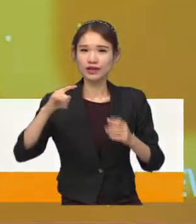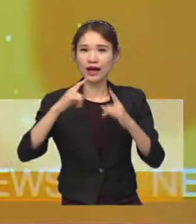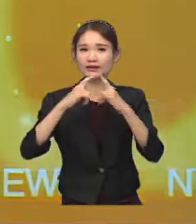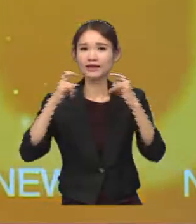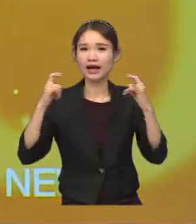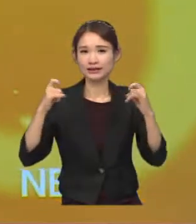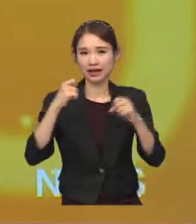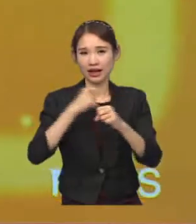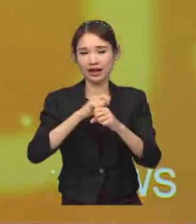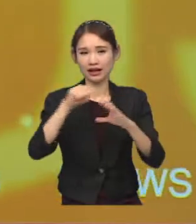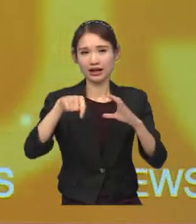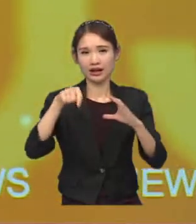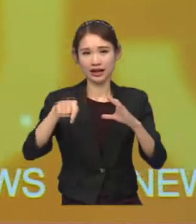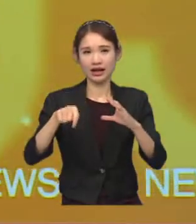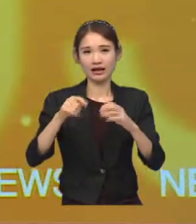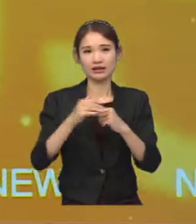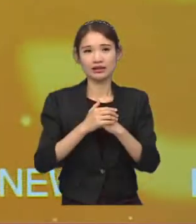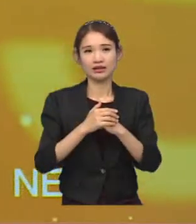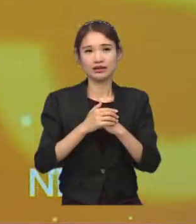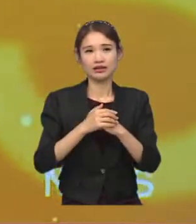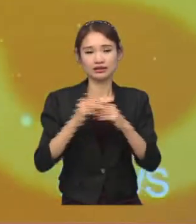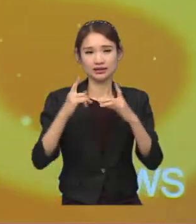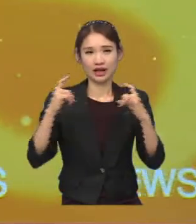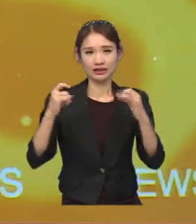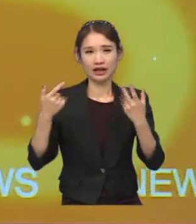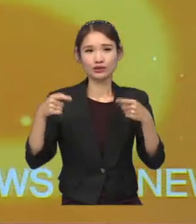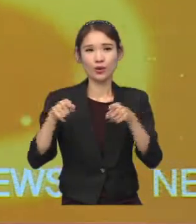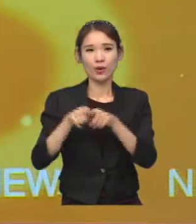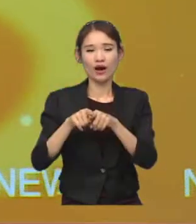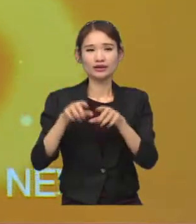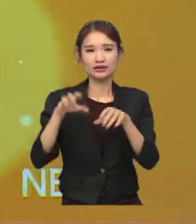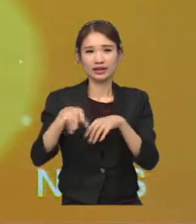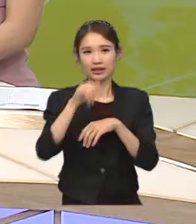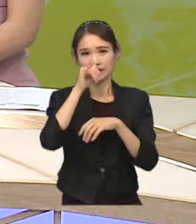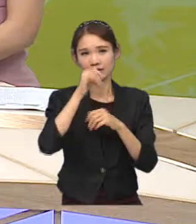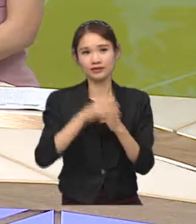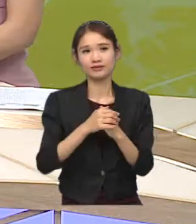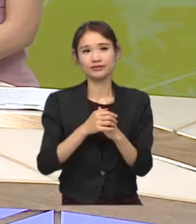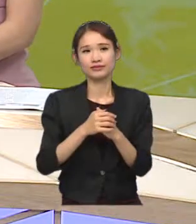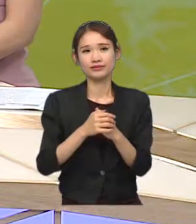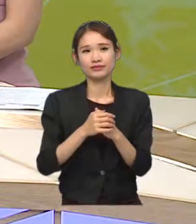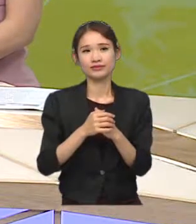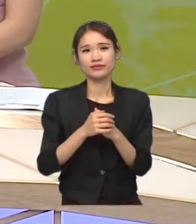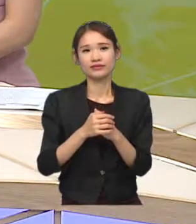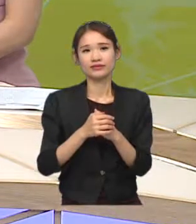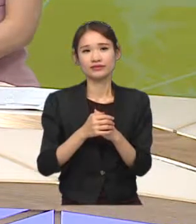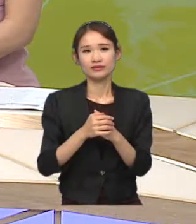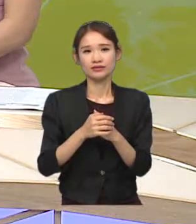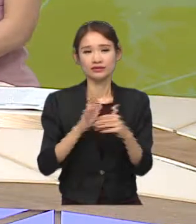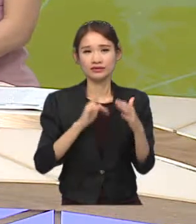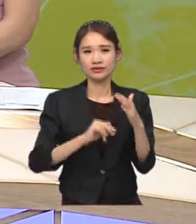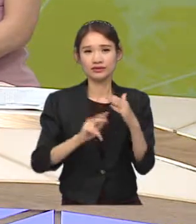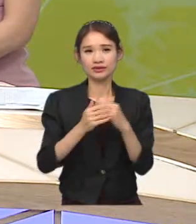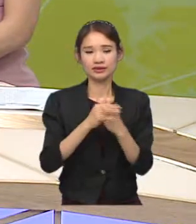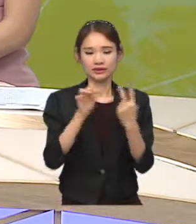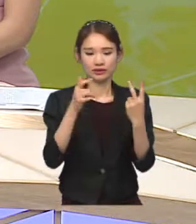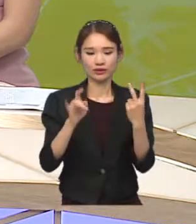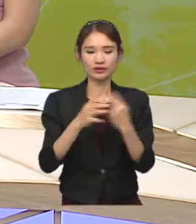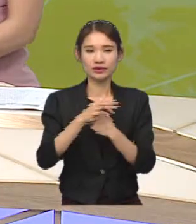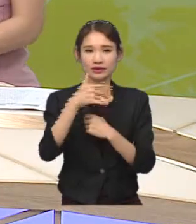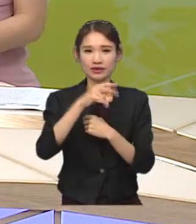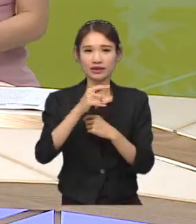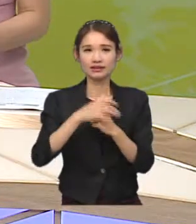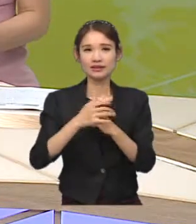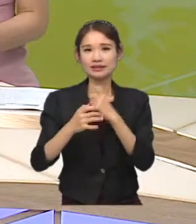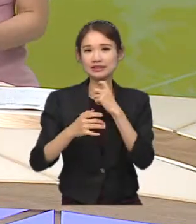거기에다가 아 사당 도 같이 올렸습니다 4 지하철 2호선 낙성대역 에서